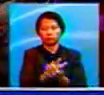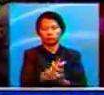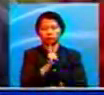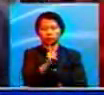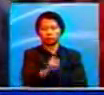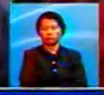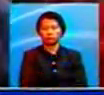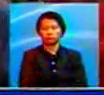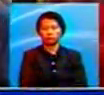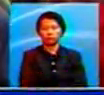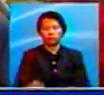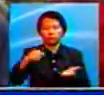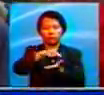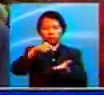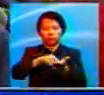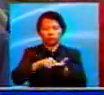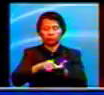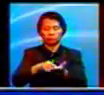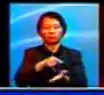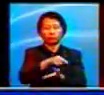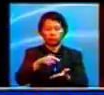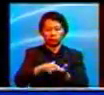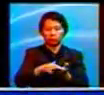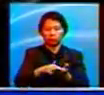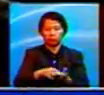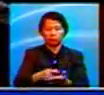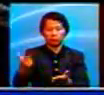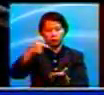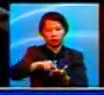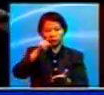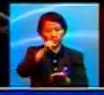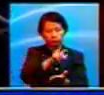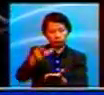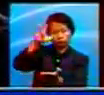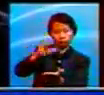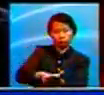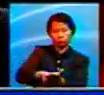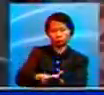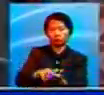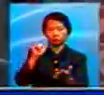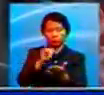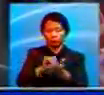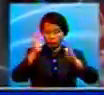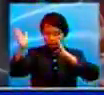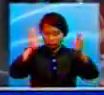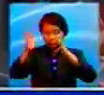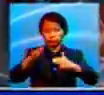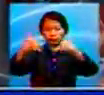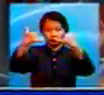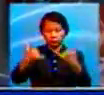Islam. Ini juga merupakan satu lagi pengiktirafan betapa Malaysia